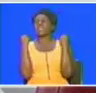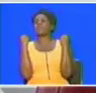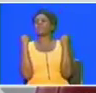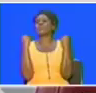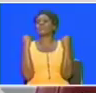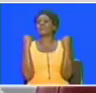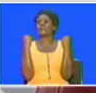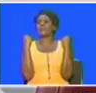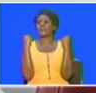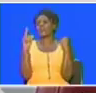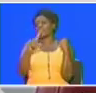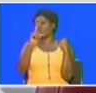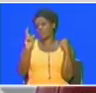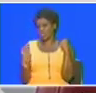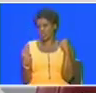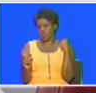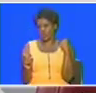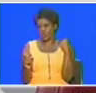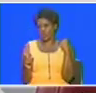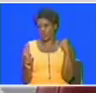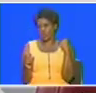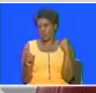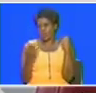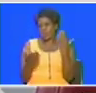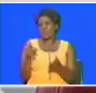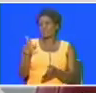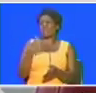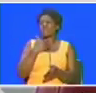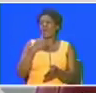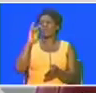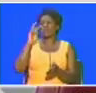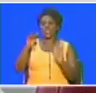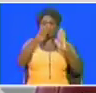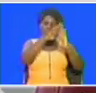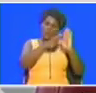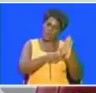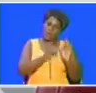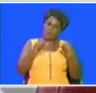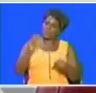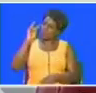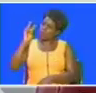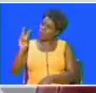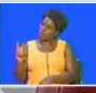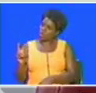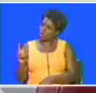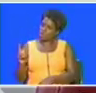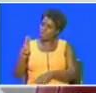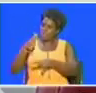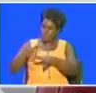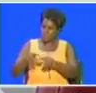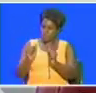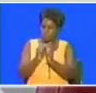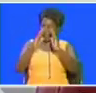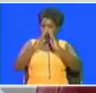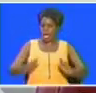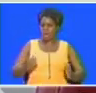ukalale. Je, kama kuna ile soap anapenda sana kuiwatch mwendo wa saa 2, saa 3 hivi, je, anaweza kuiona? Kukaa na msichana wa nyumbani